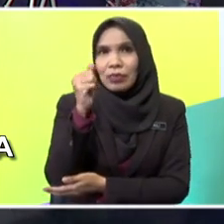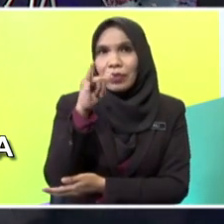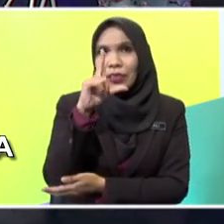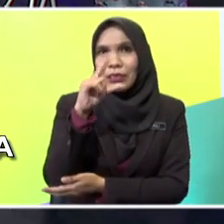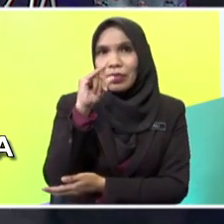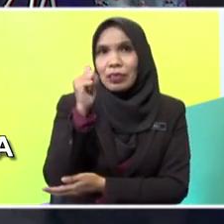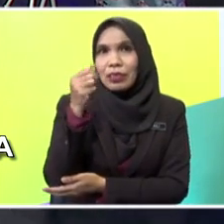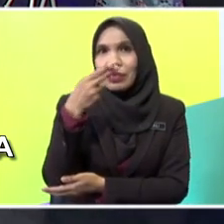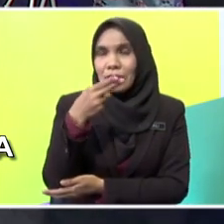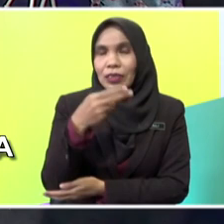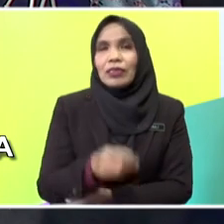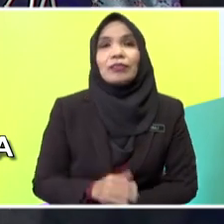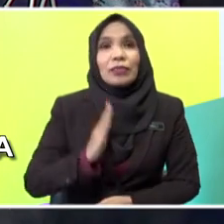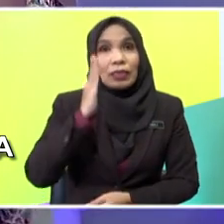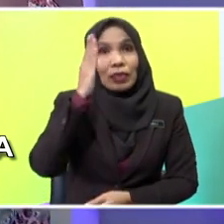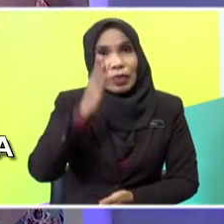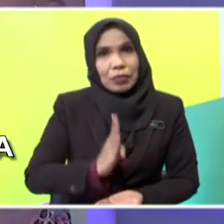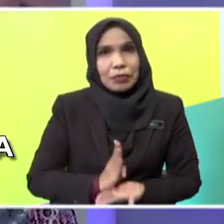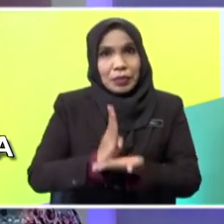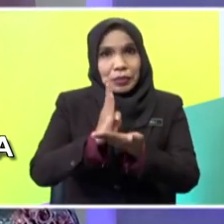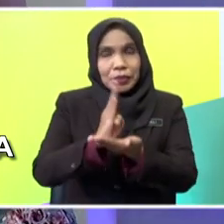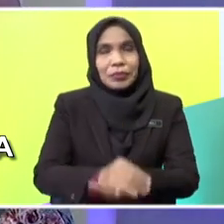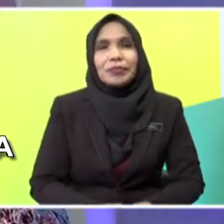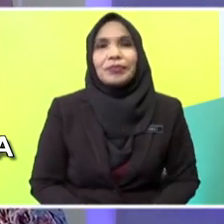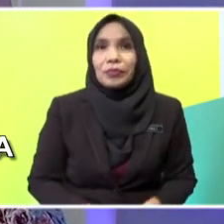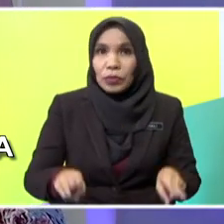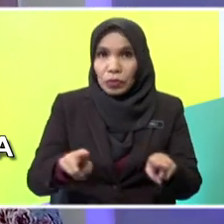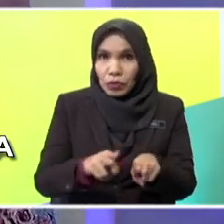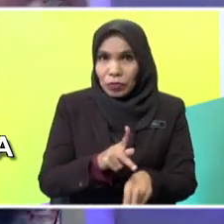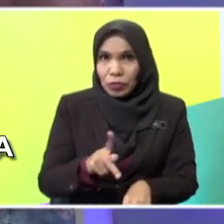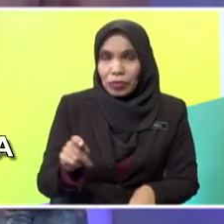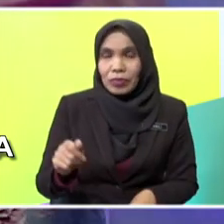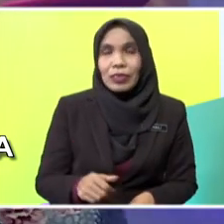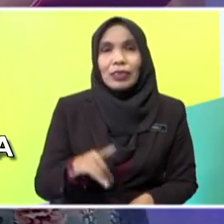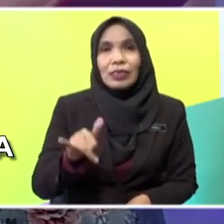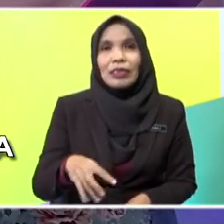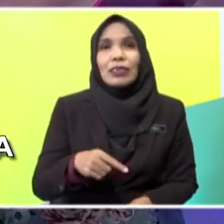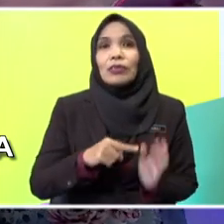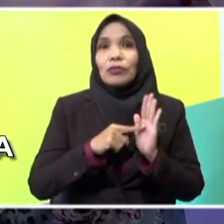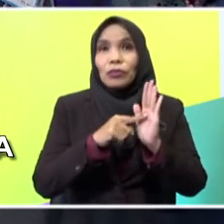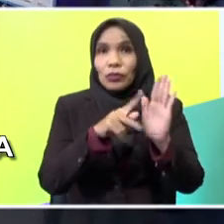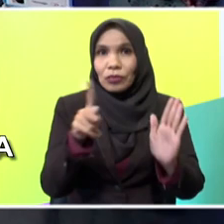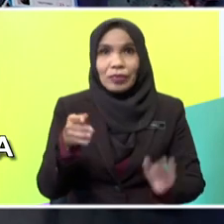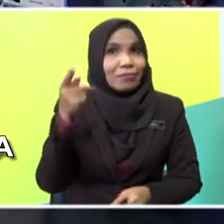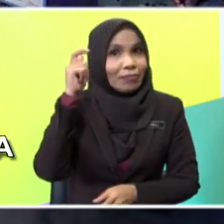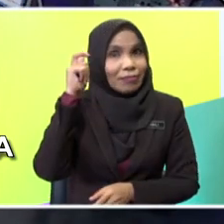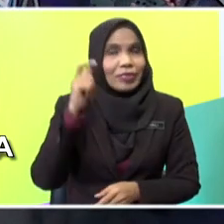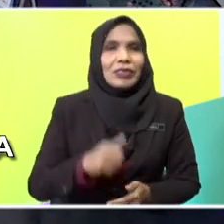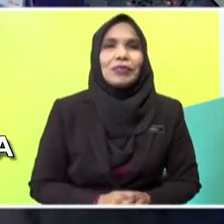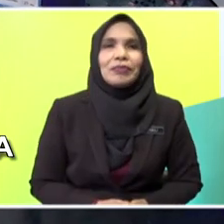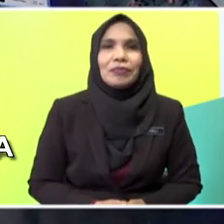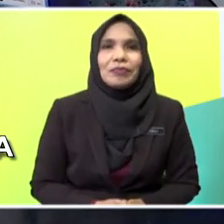ini ukuran dia, ukuran yang Rina tunjuk tadi. Okey. Kemudian yang kedua, bila kita nak buat, dia